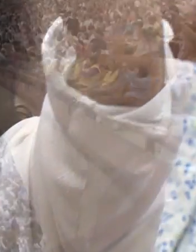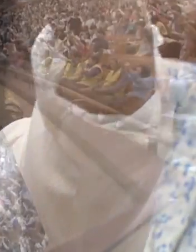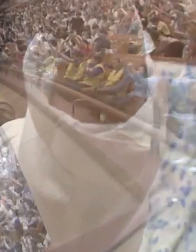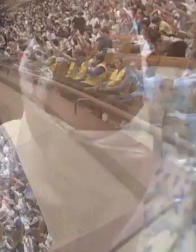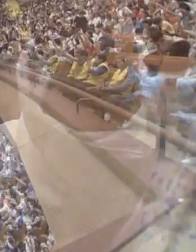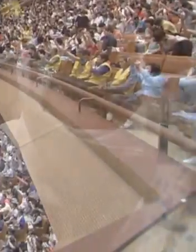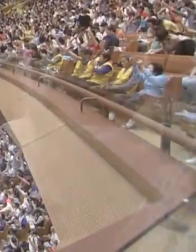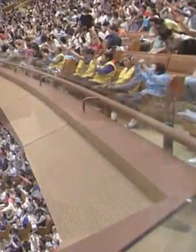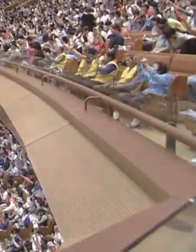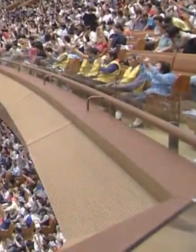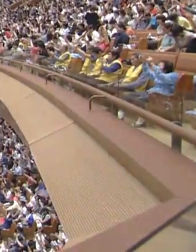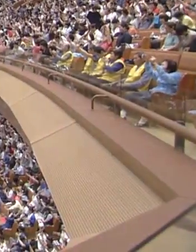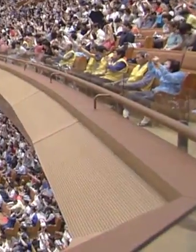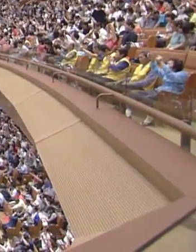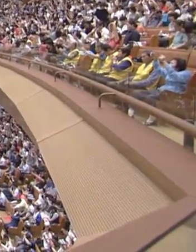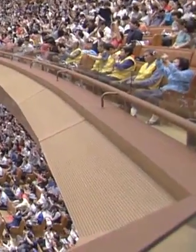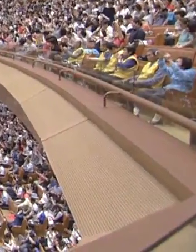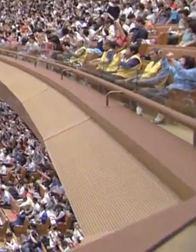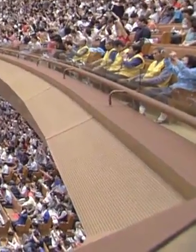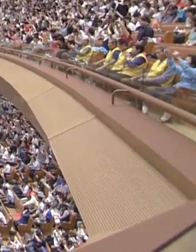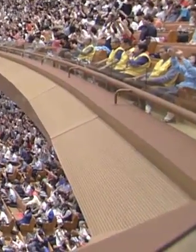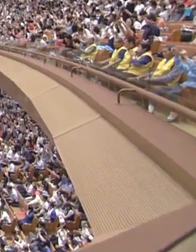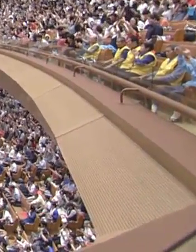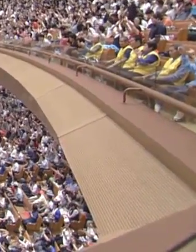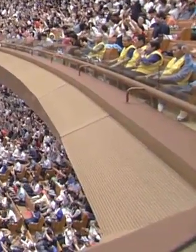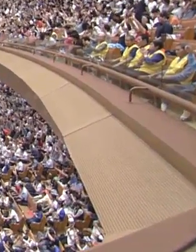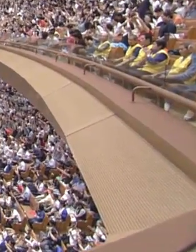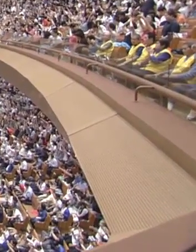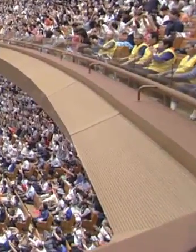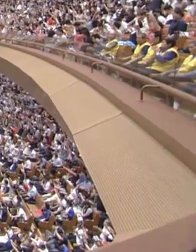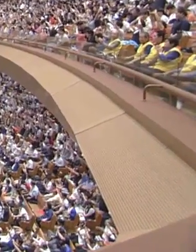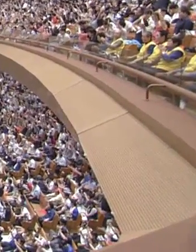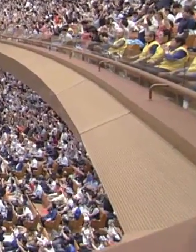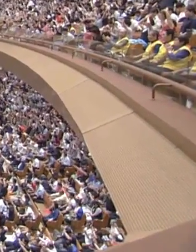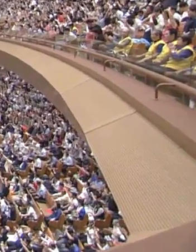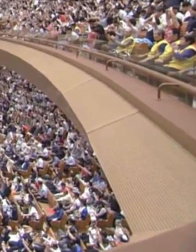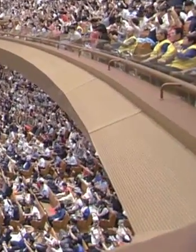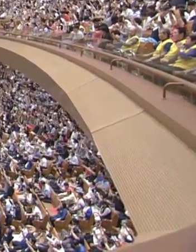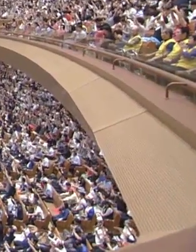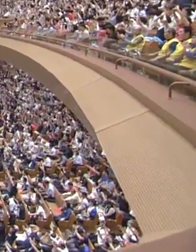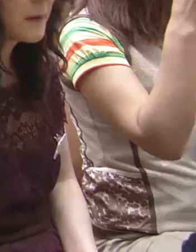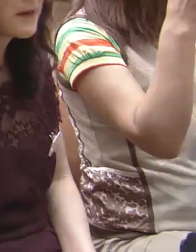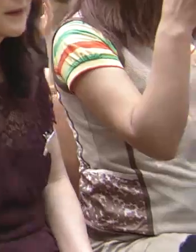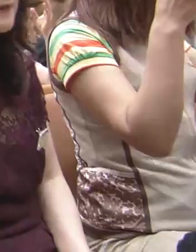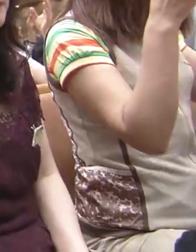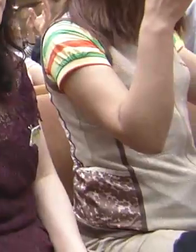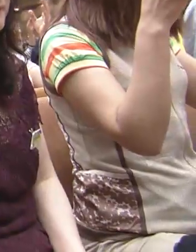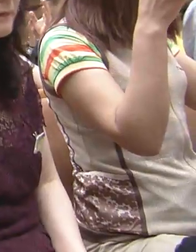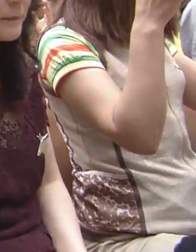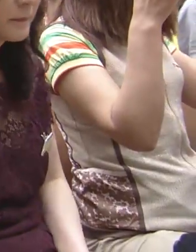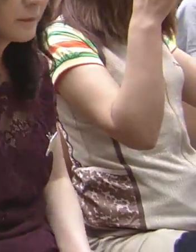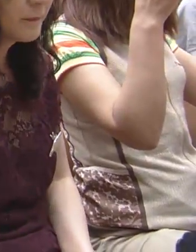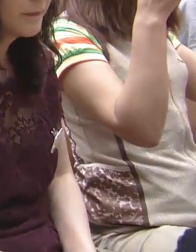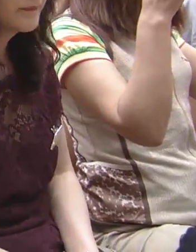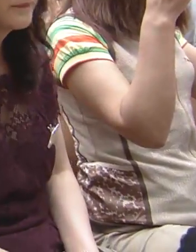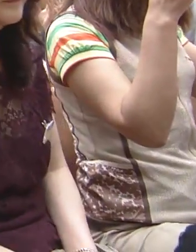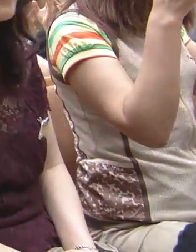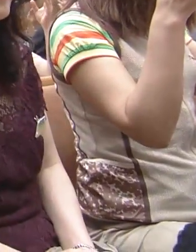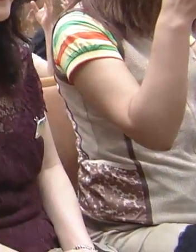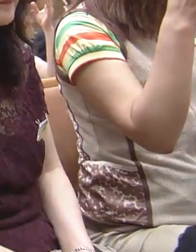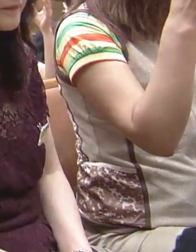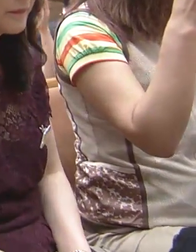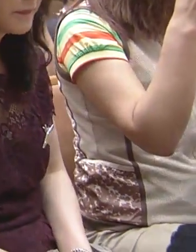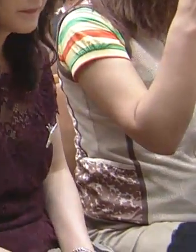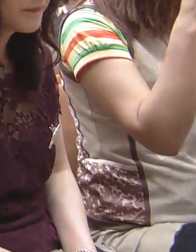생애 가야 하는데 내가 어떻게 전도의 목소리를 듣고 아버지 영원한 주님께 사랑해서 이제 영원한 생명을 얻게